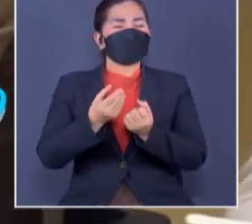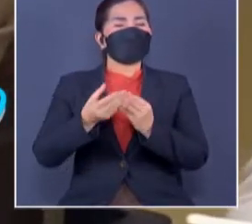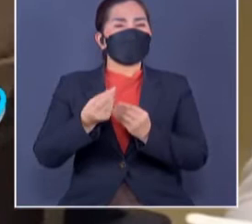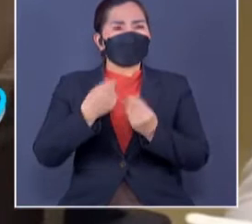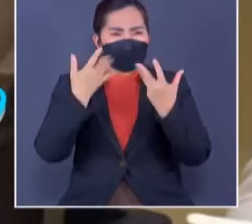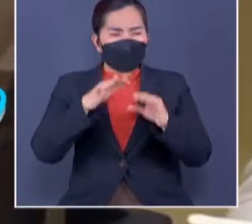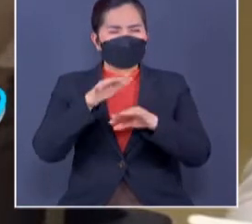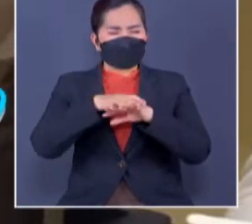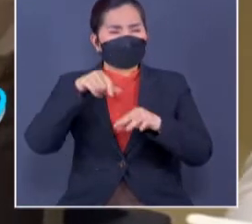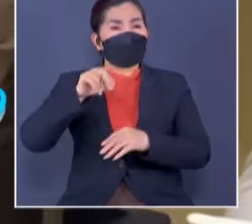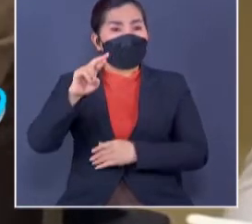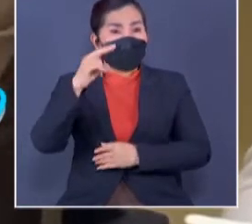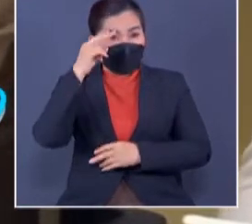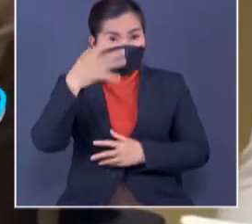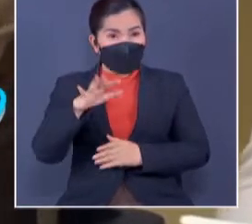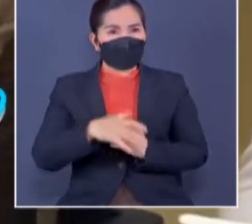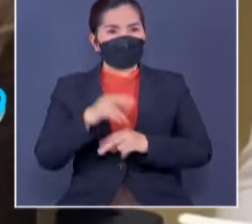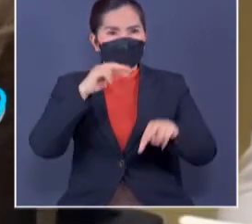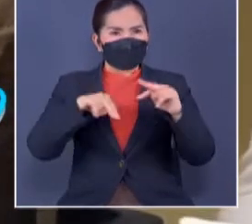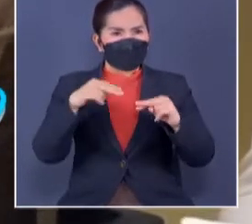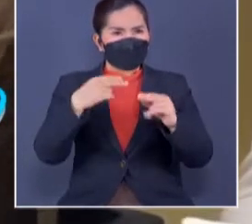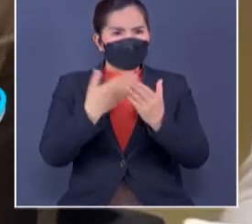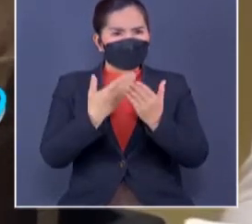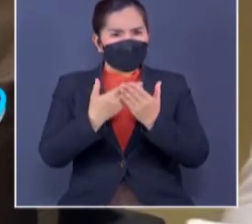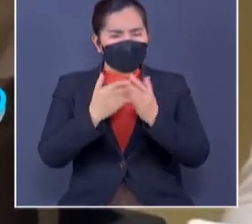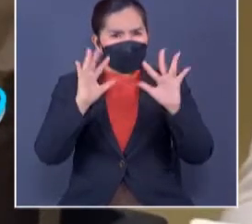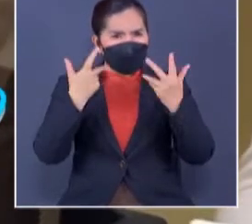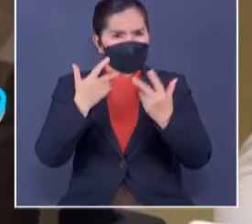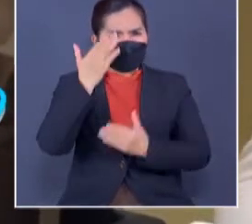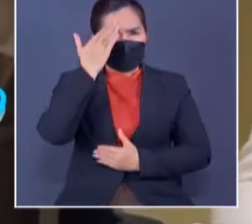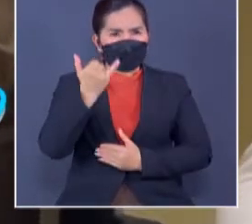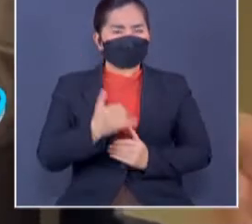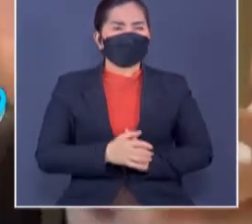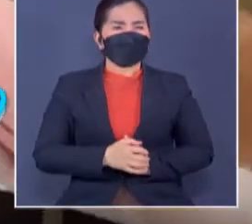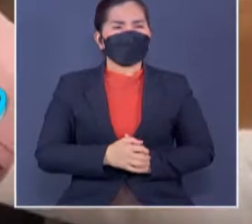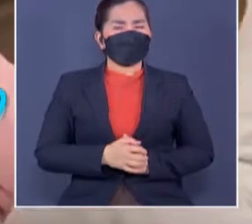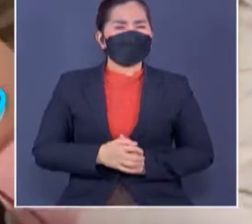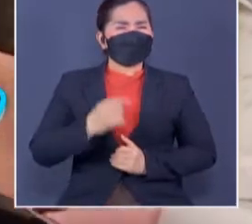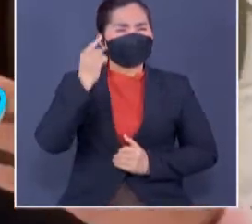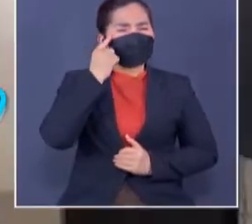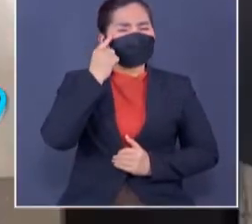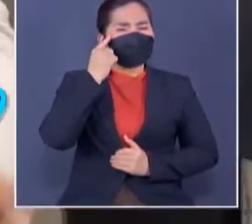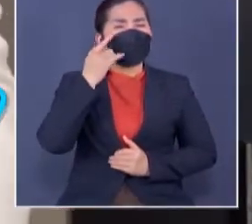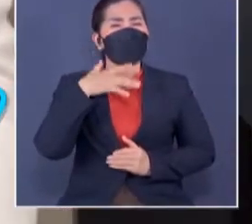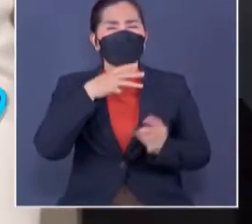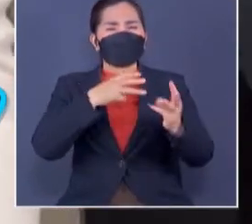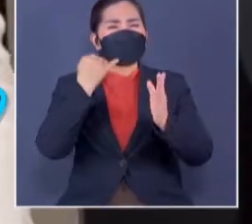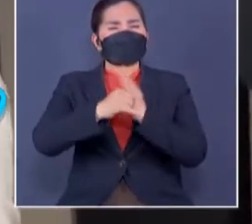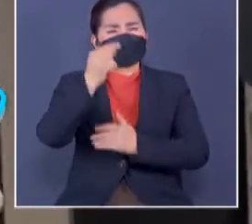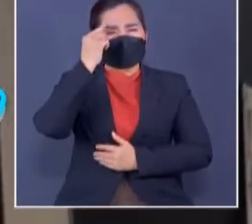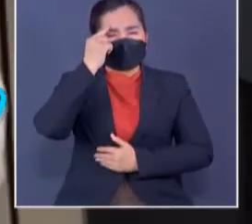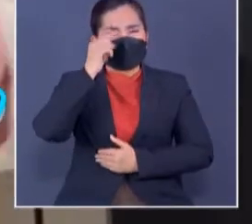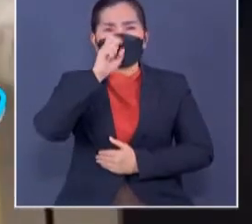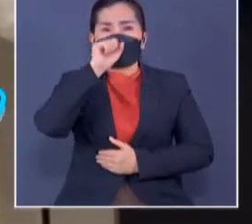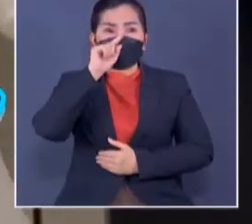ก็สแกน QR code พอไปตรวจสอบอ้าวทำไมเงินในบัญชีมันหายไปล่ะตอนนั้นเนี่ยก็เข้าใจว่าเอ๊ะสงสัยทำไม่เป็นทำผิดล